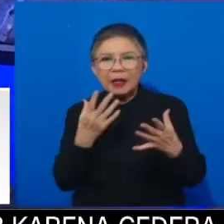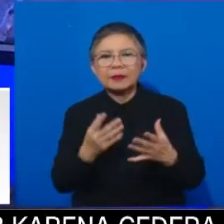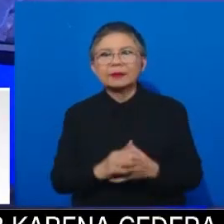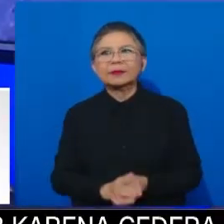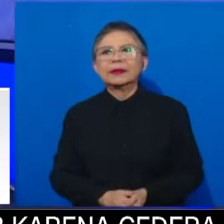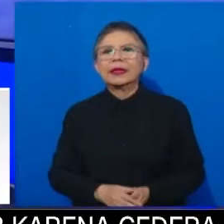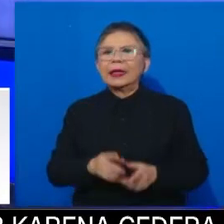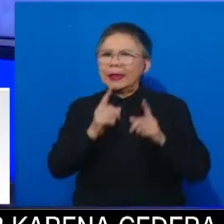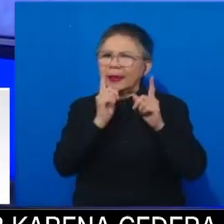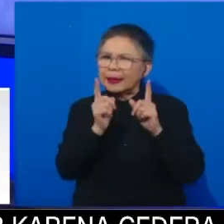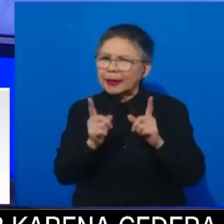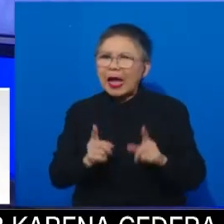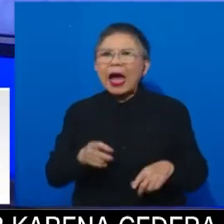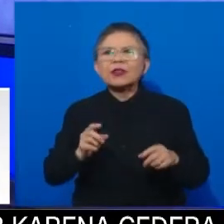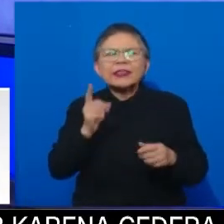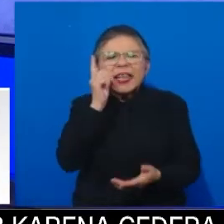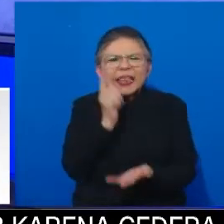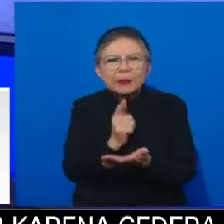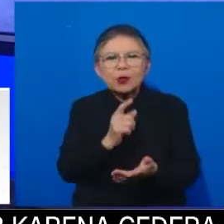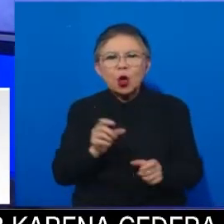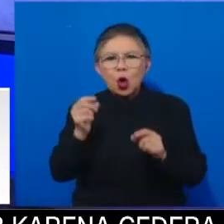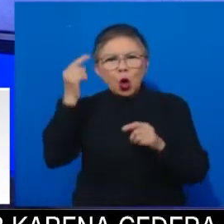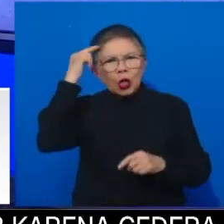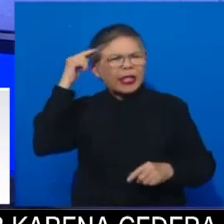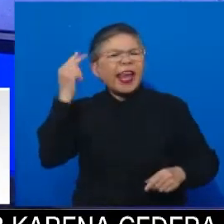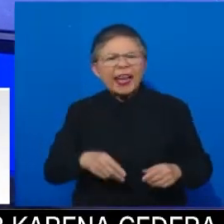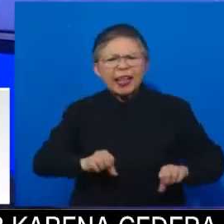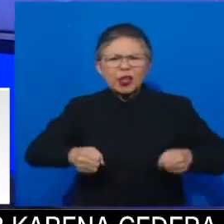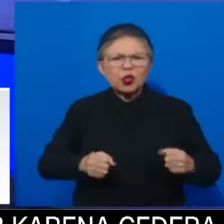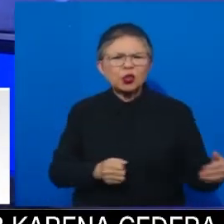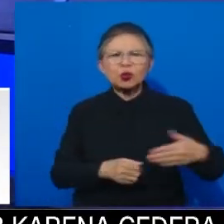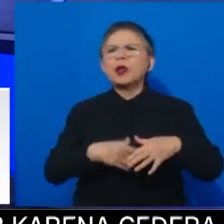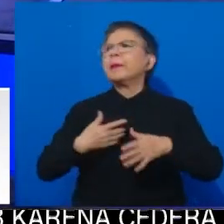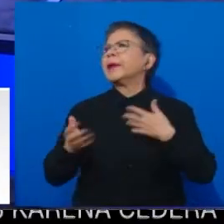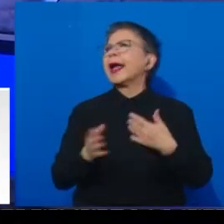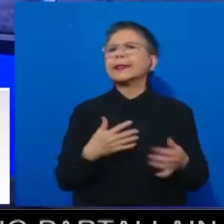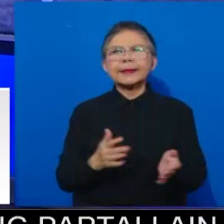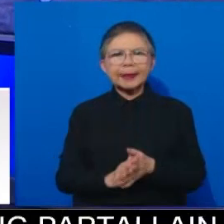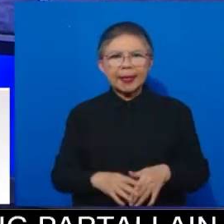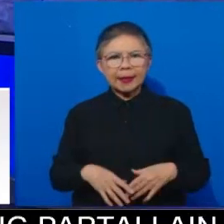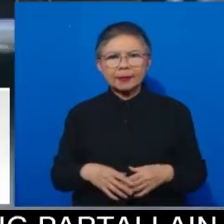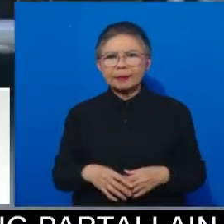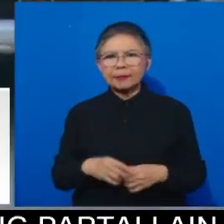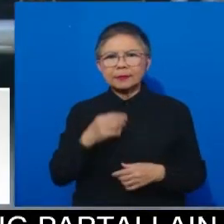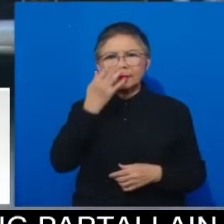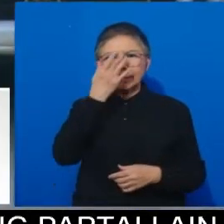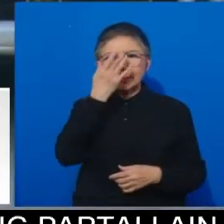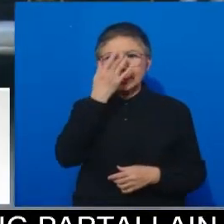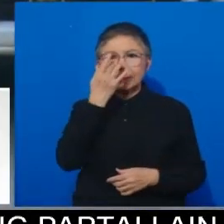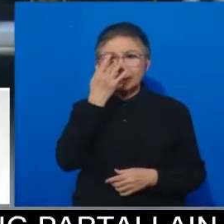berlalu lintas. Ironinya, pelanggaran melawan arah sudah sering terjadi dan seolah lumrah.